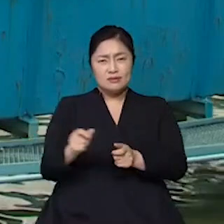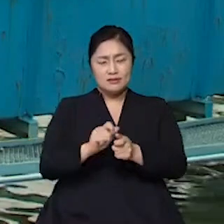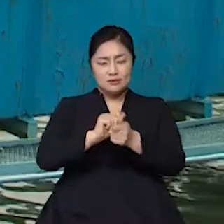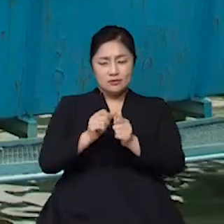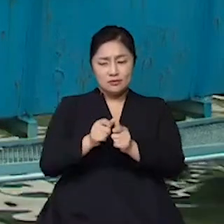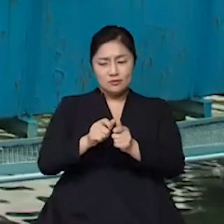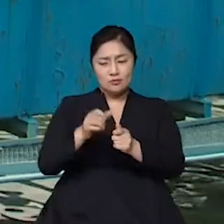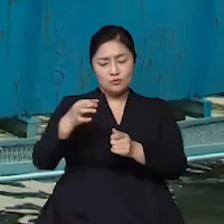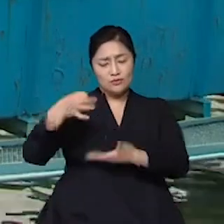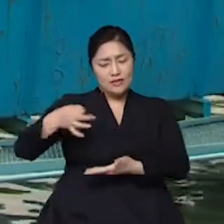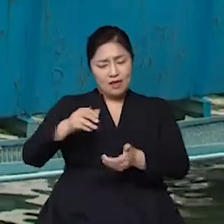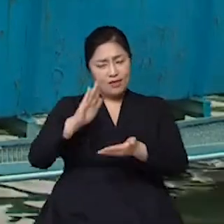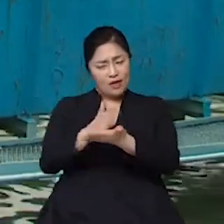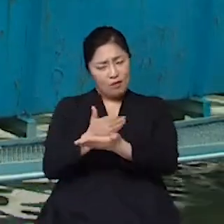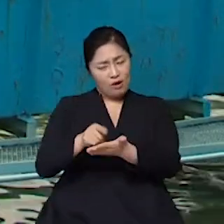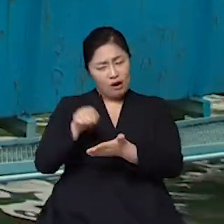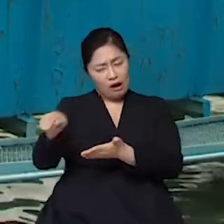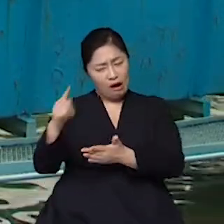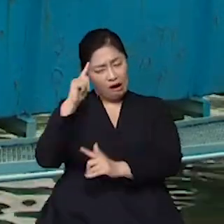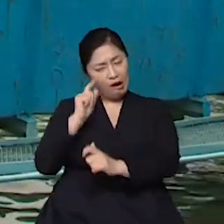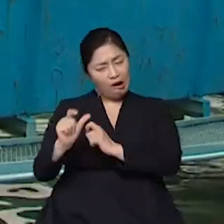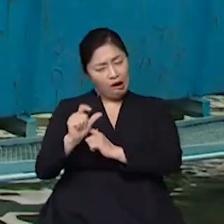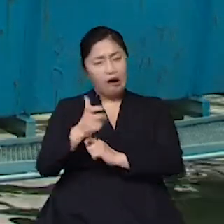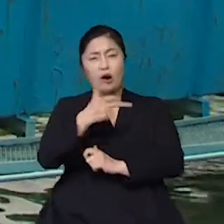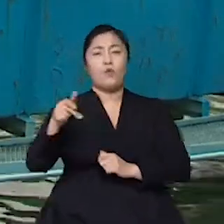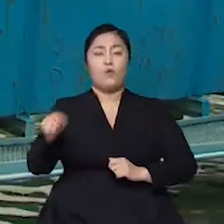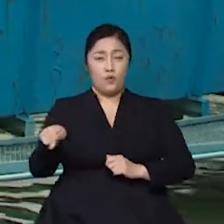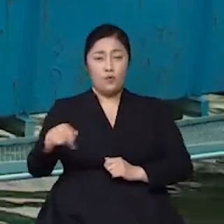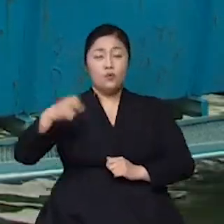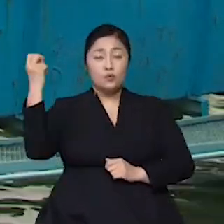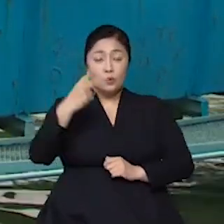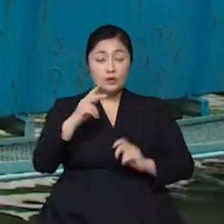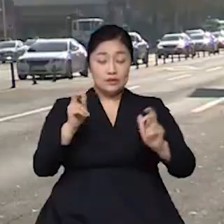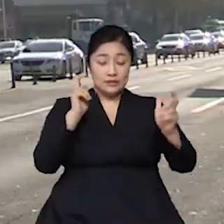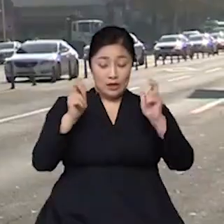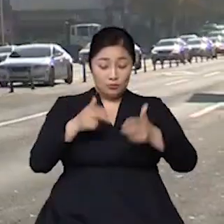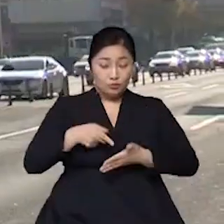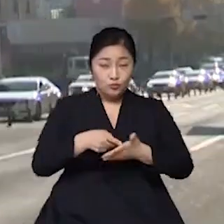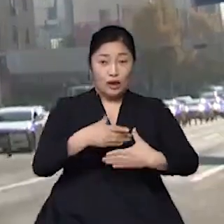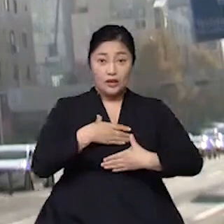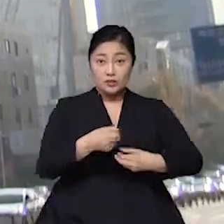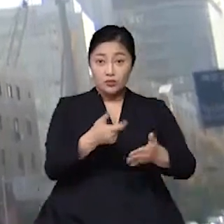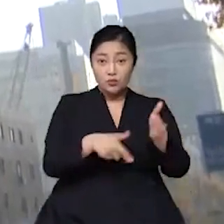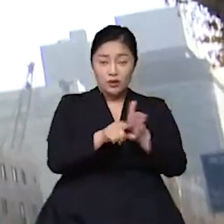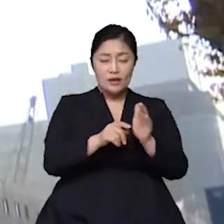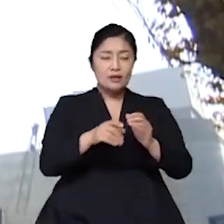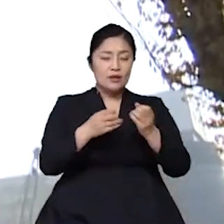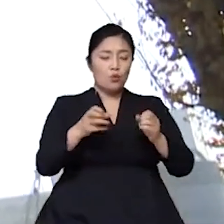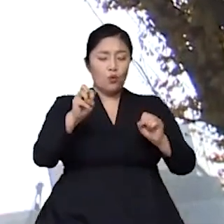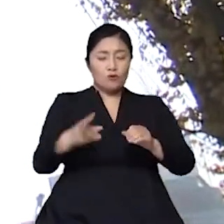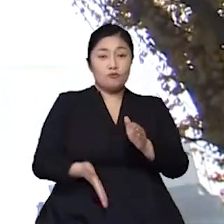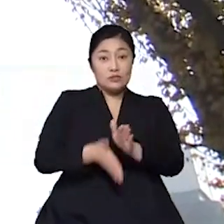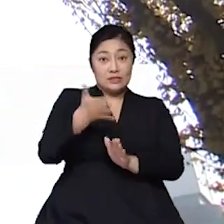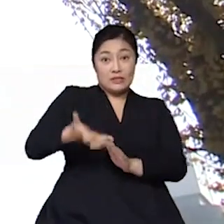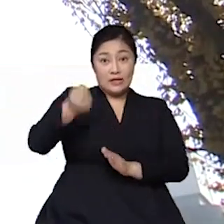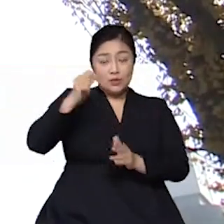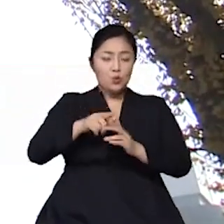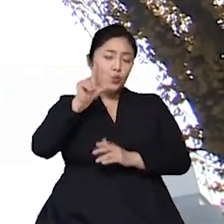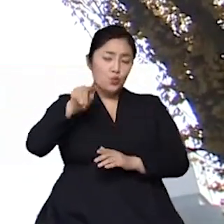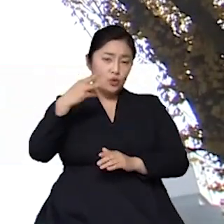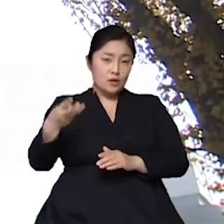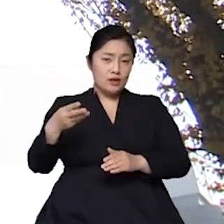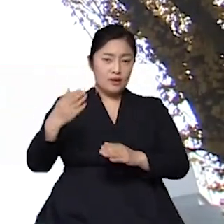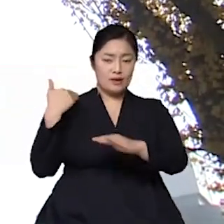추진을 심사숙고하게 만드는 원인으로 꼽힙니다. 또 사업 추진의 안정성을 위해 광주시 소유의 땅을 롯데